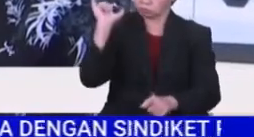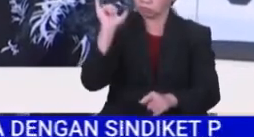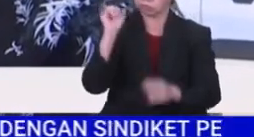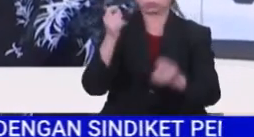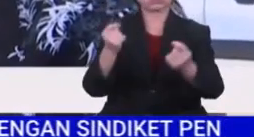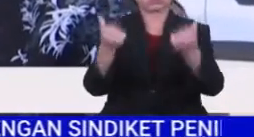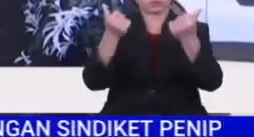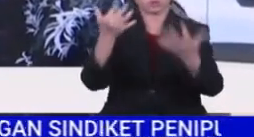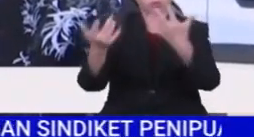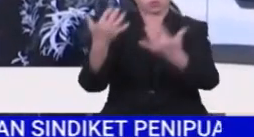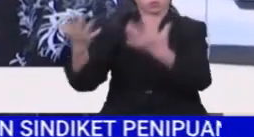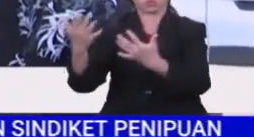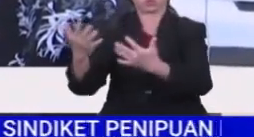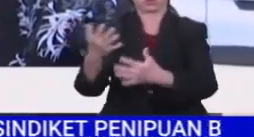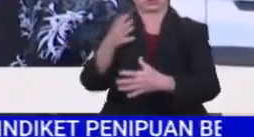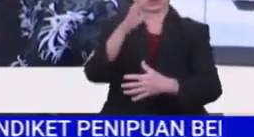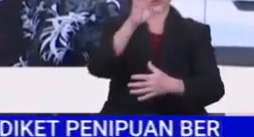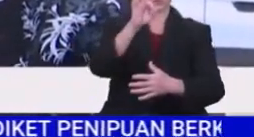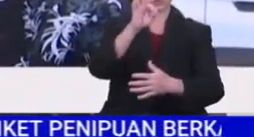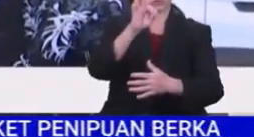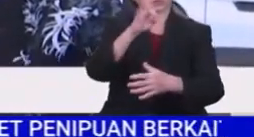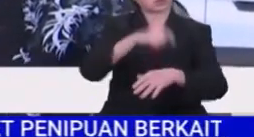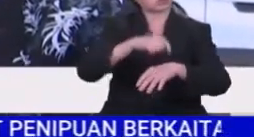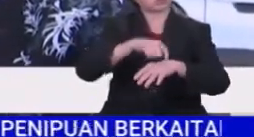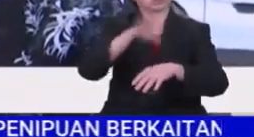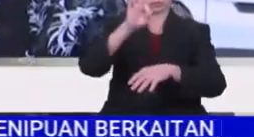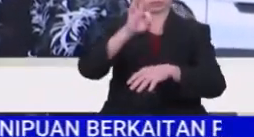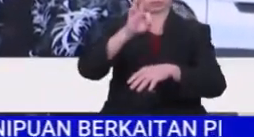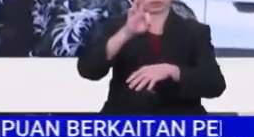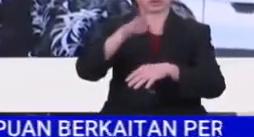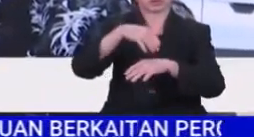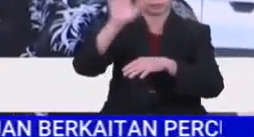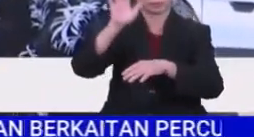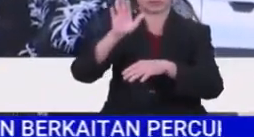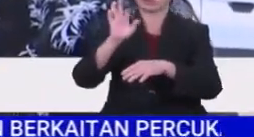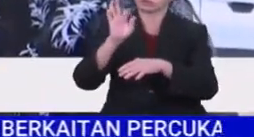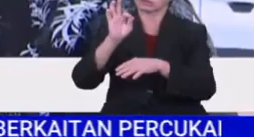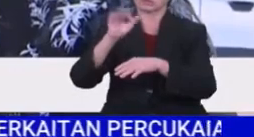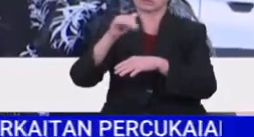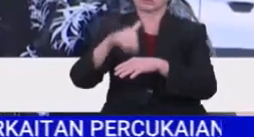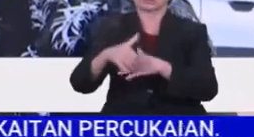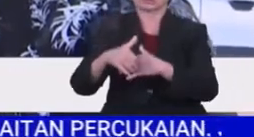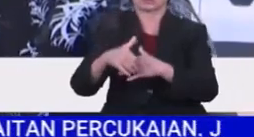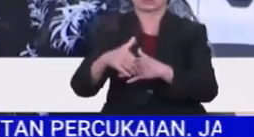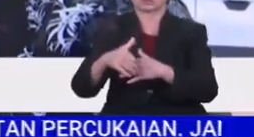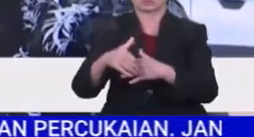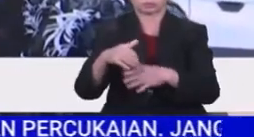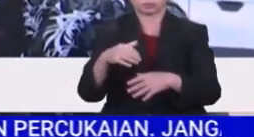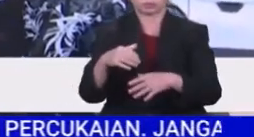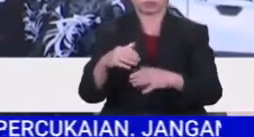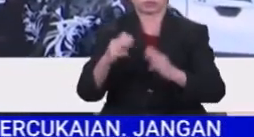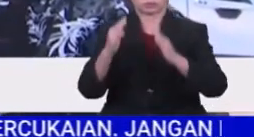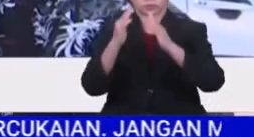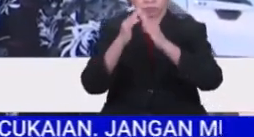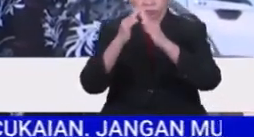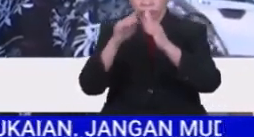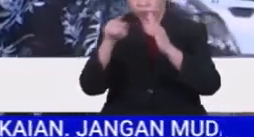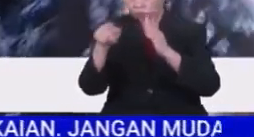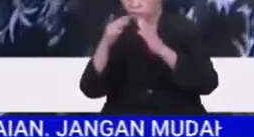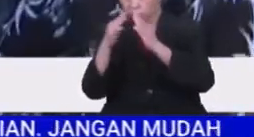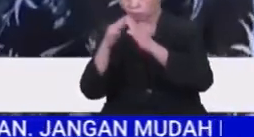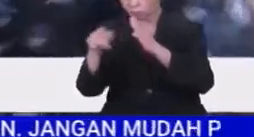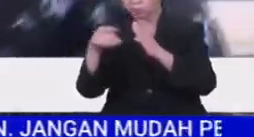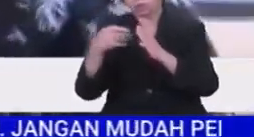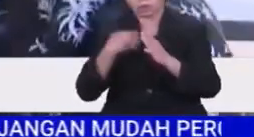pantas lebih kurang dalam 9 lebih lebih kurang begitu ah at dalam rumah istri masih